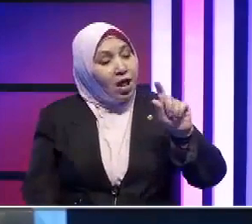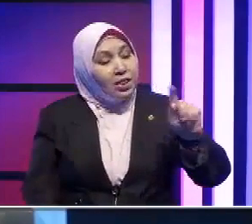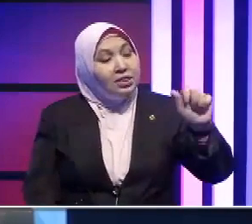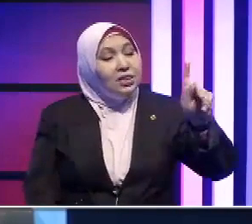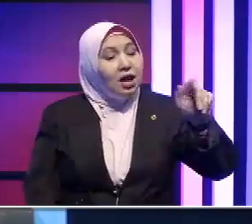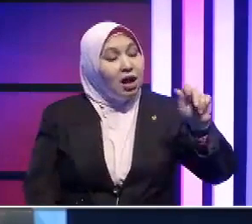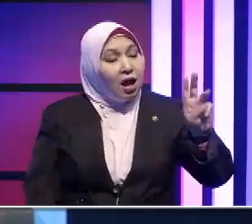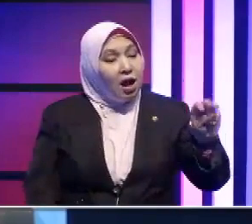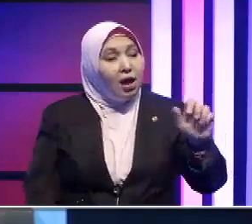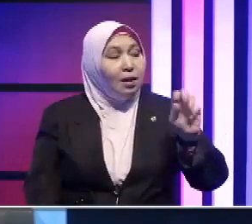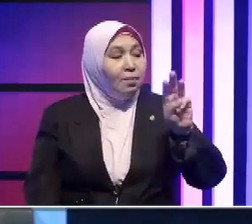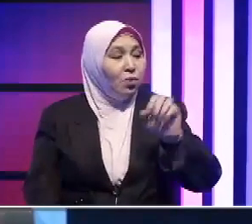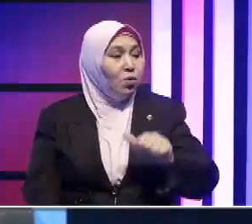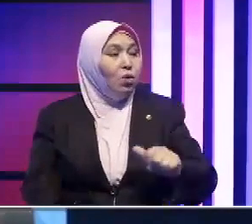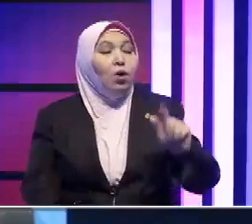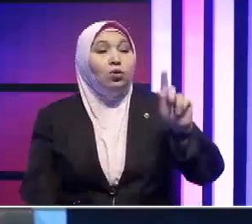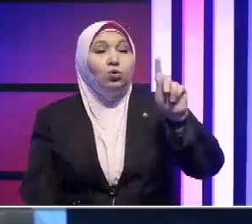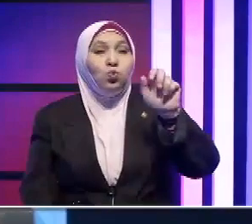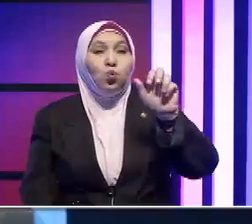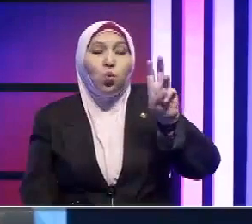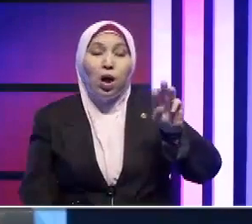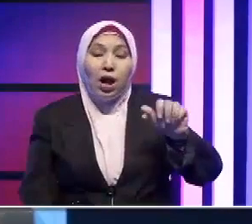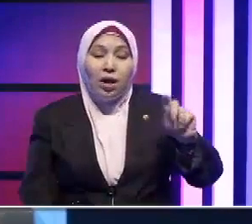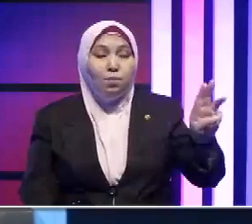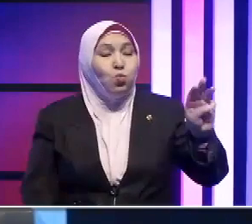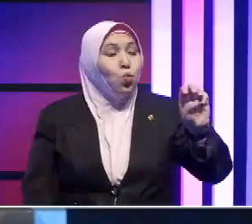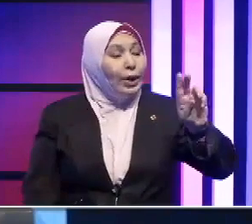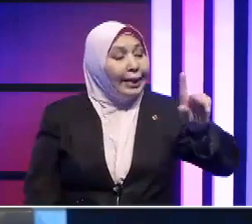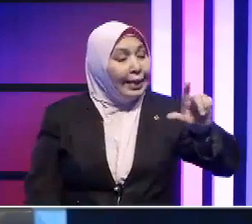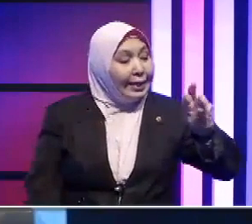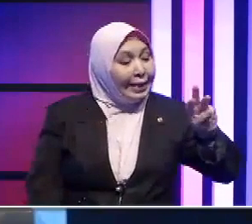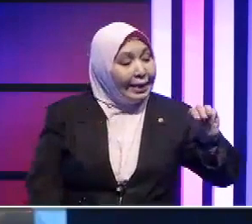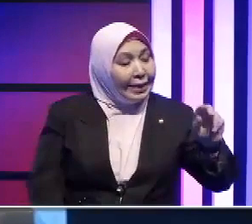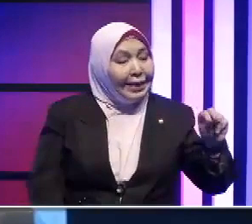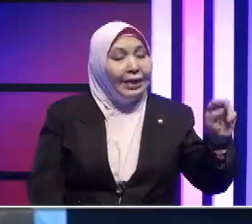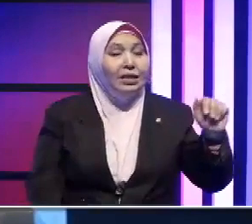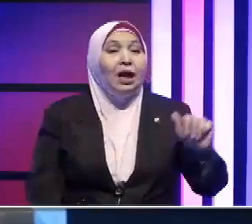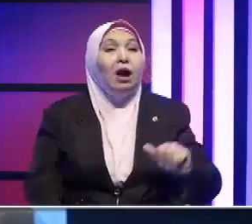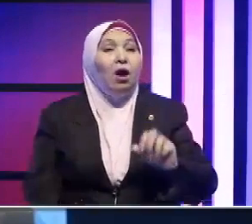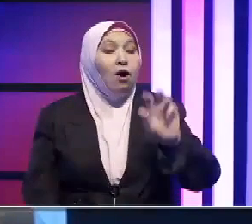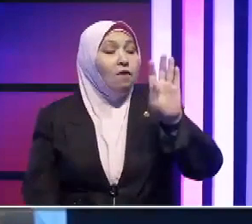Faltaqamahul hutu wa huwa mulim.